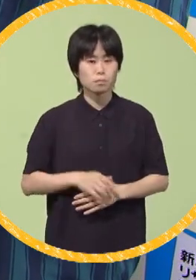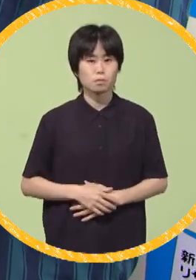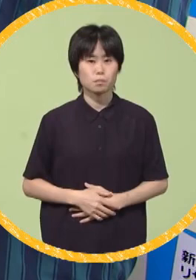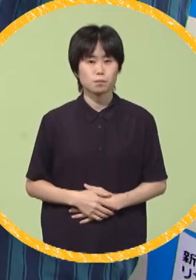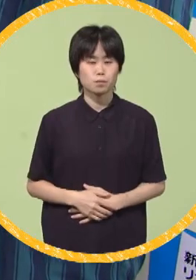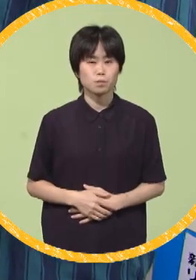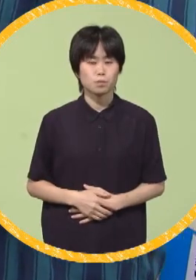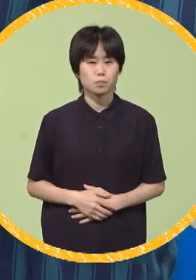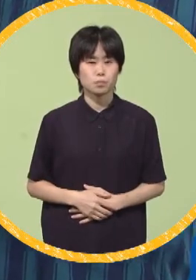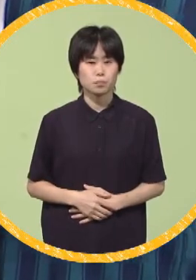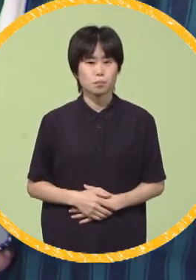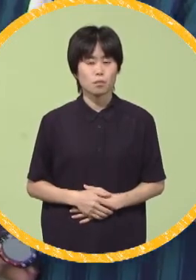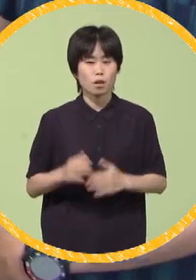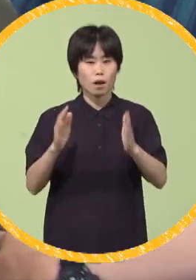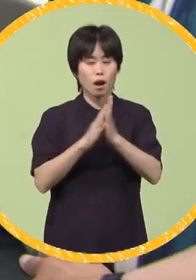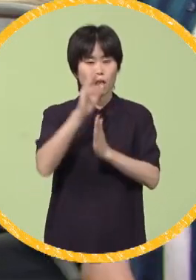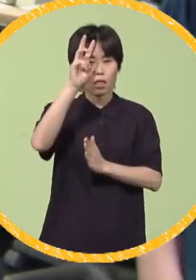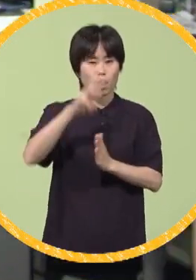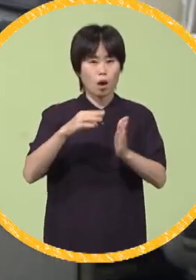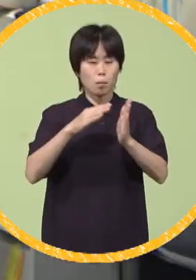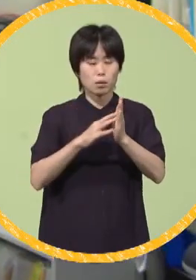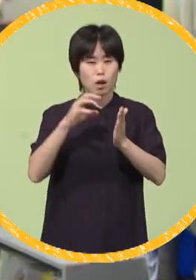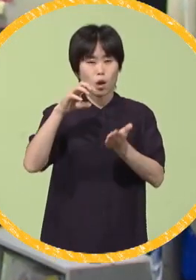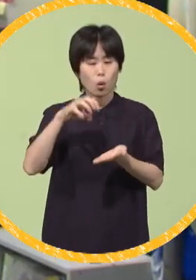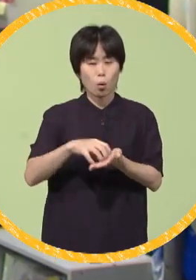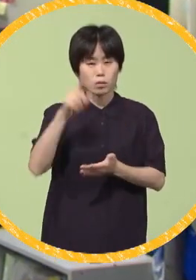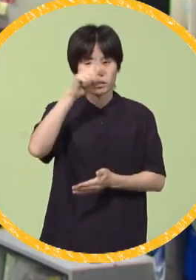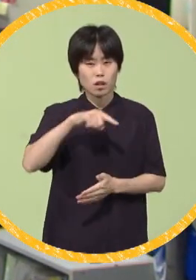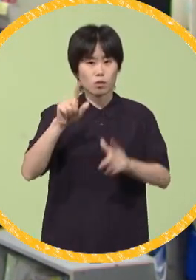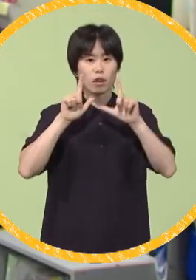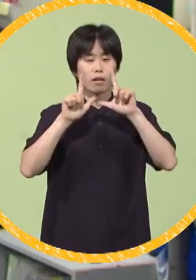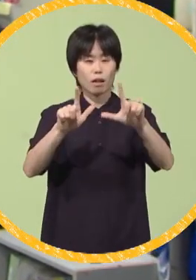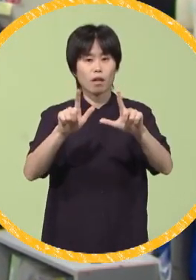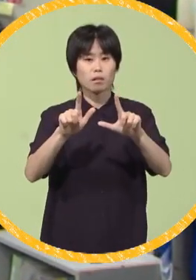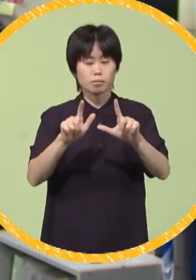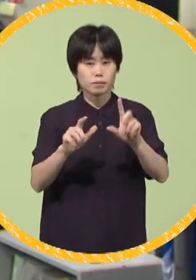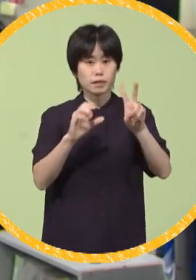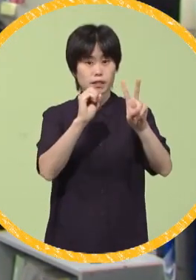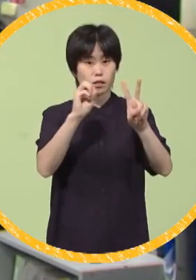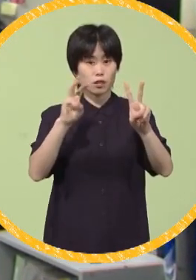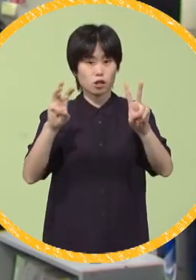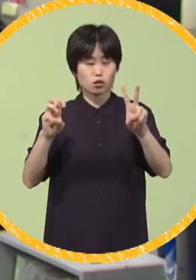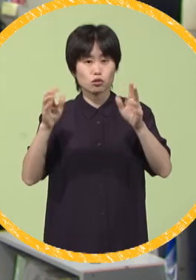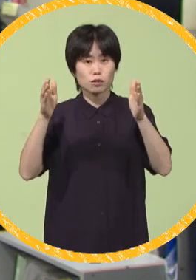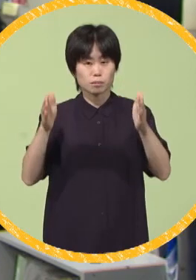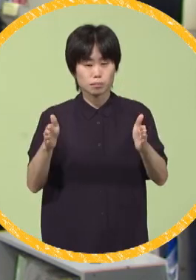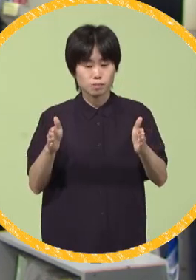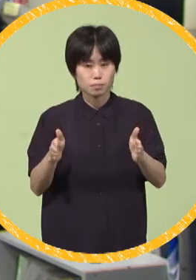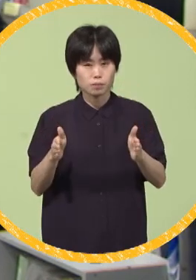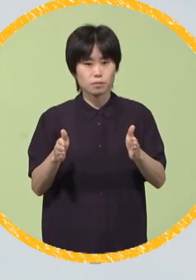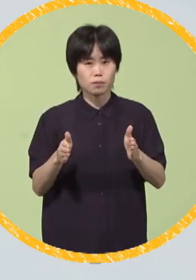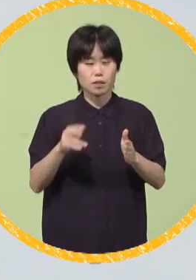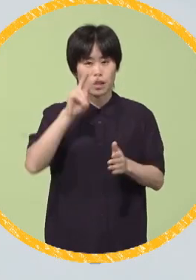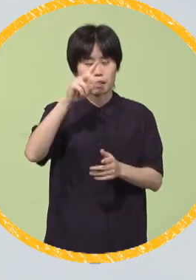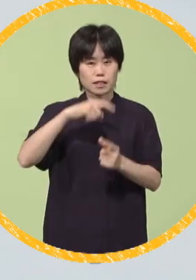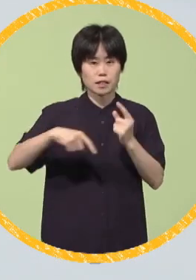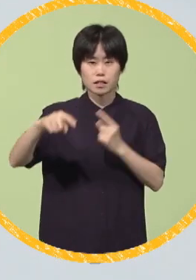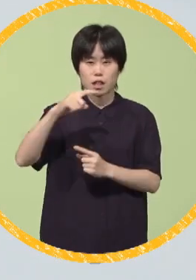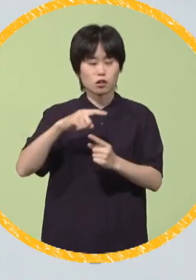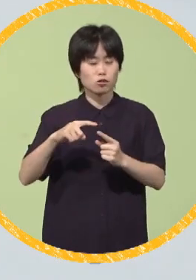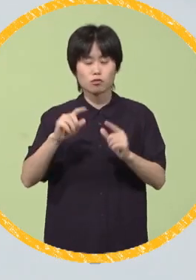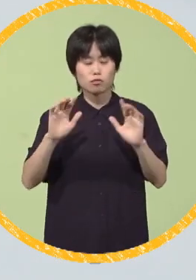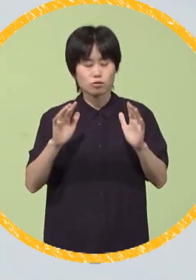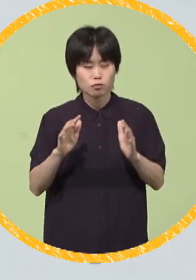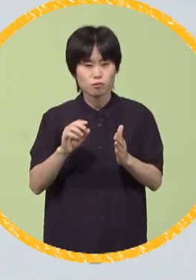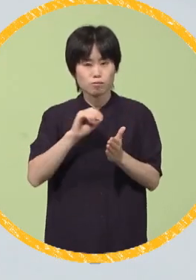い、神奈川プラゴミゼロ宣言は2030年までのできるだけ早期にリサイクルされない廃棄